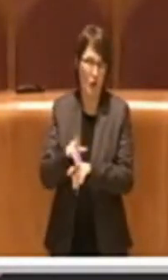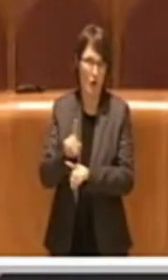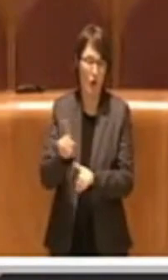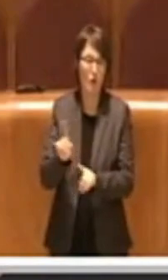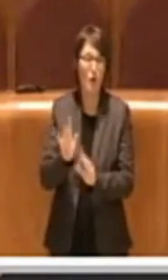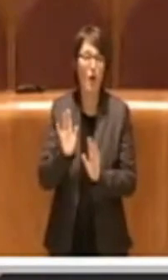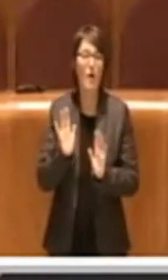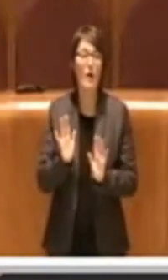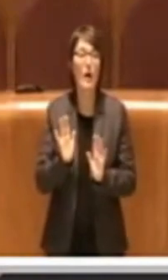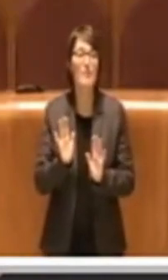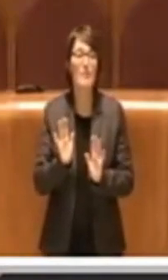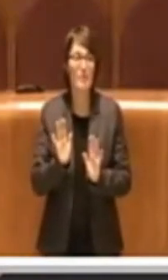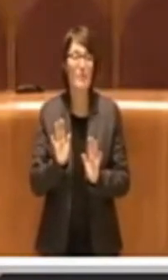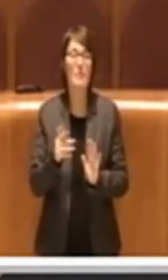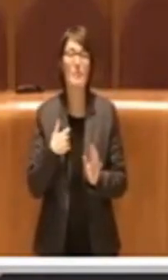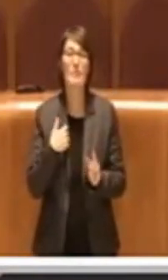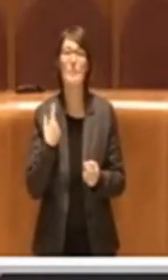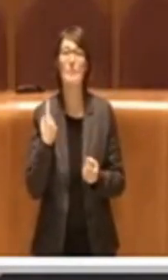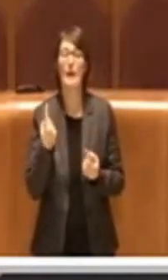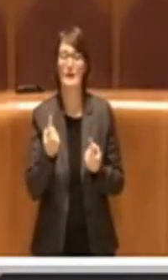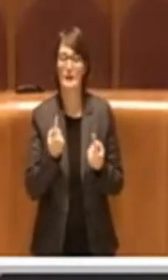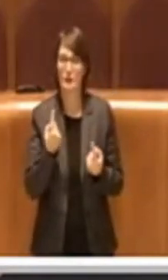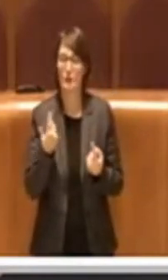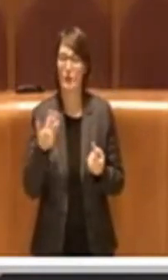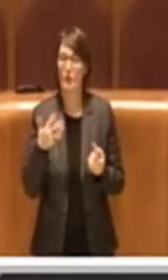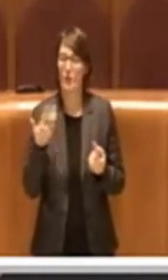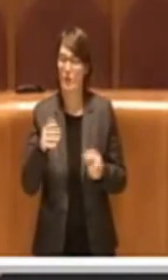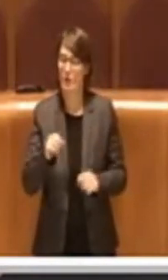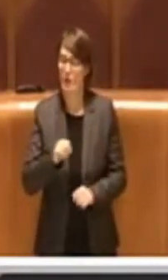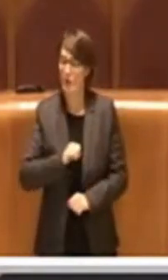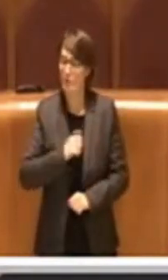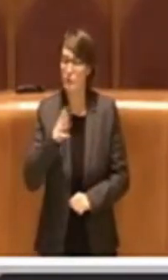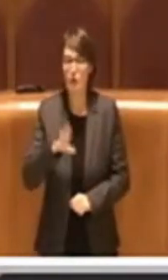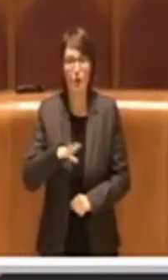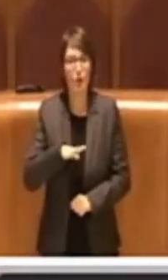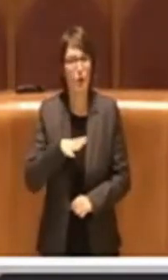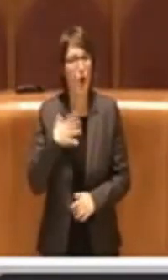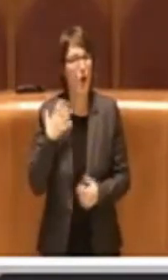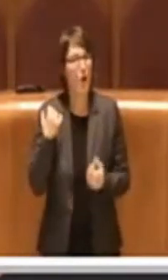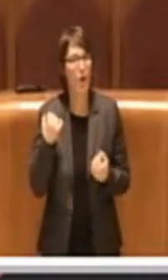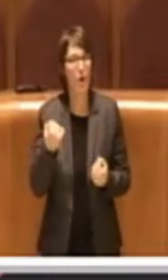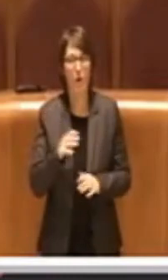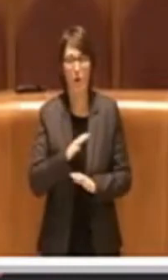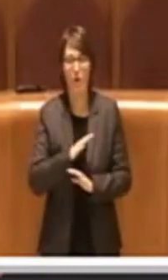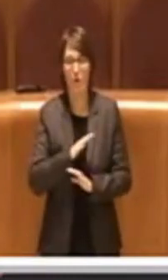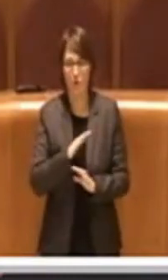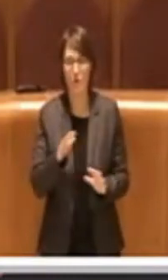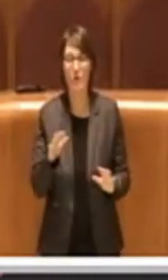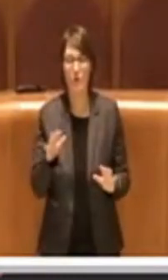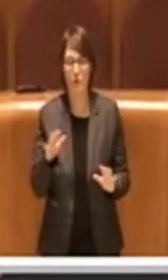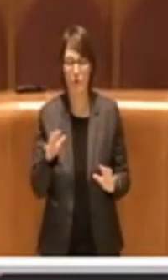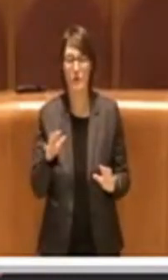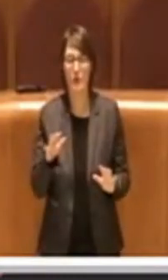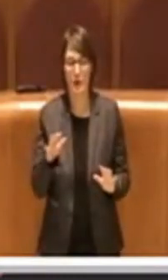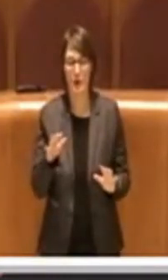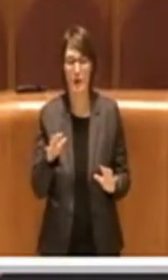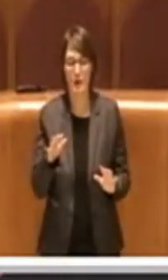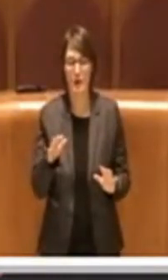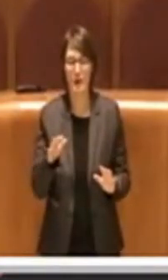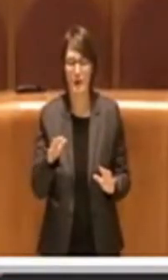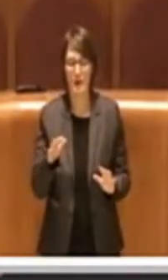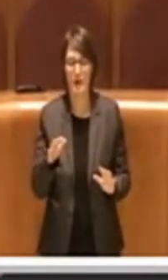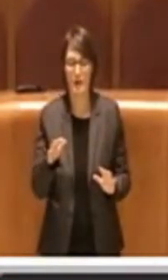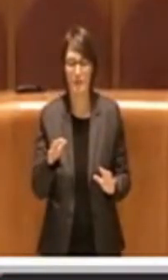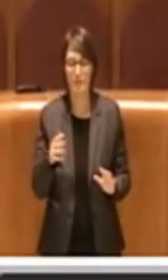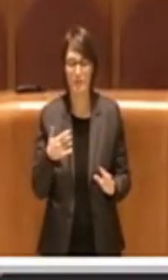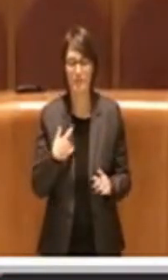sicuramente sono dei fatti dolorosi e che segnano profondamente anche diciamo,